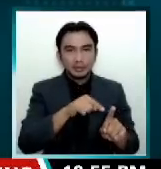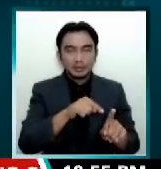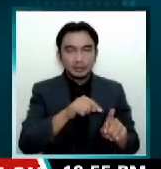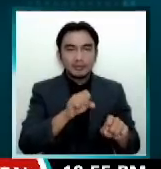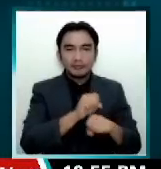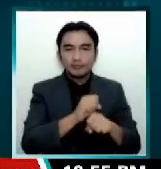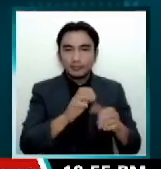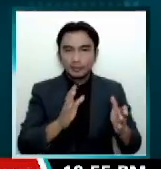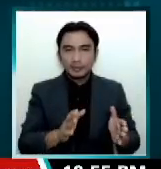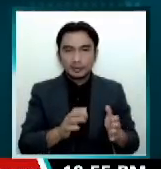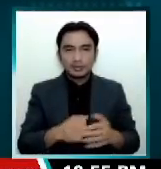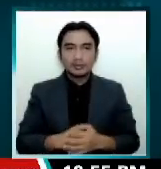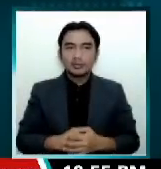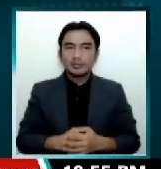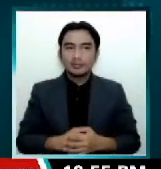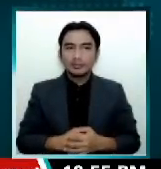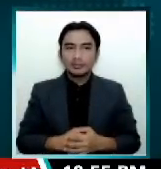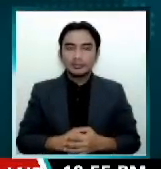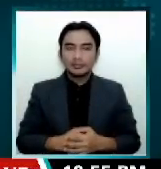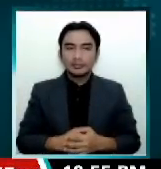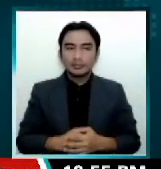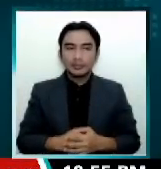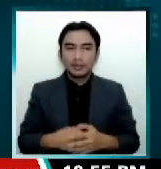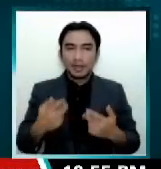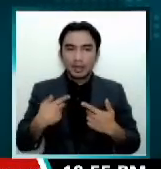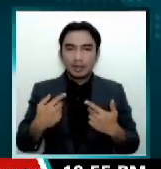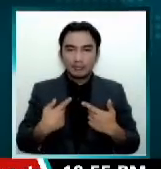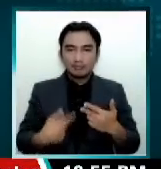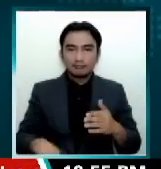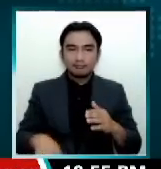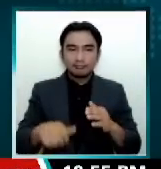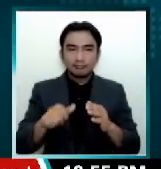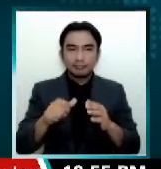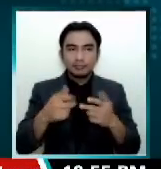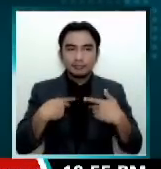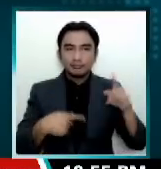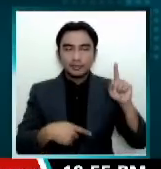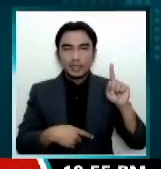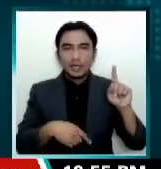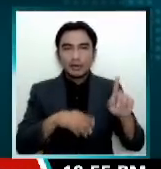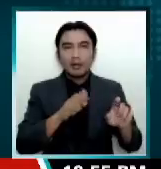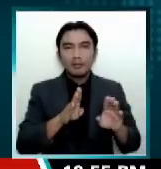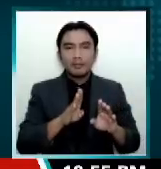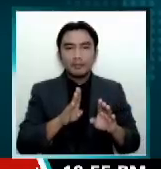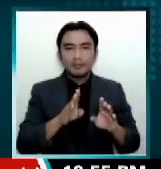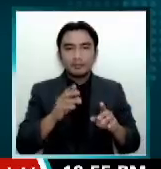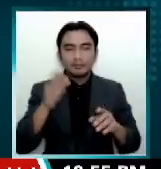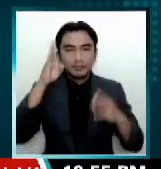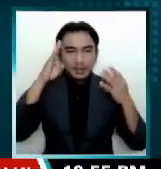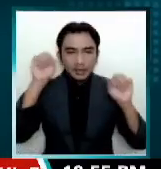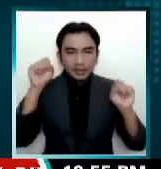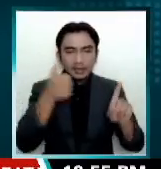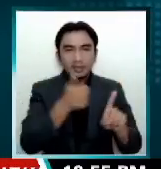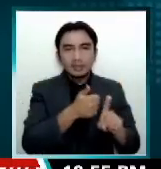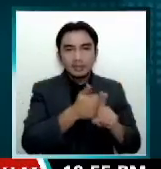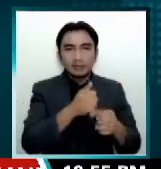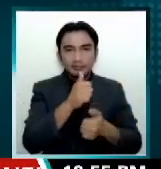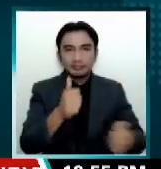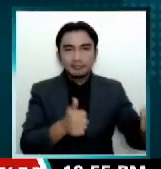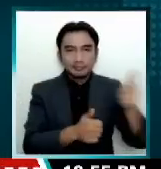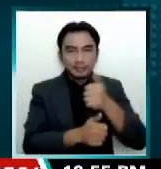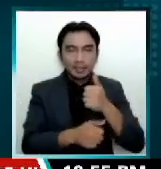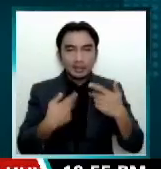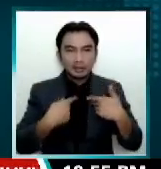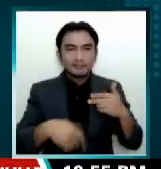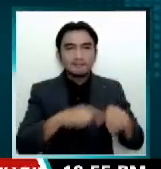mga ahensya. Sa House Bill 6398, ang Pangulo ang mamamahala sa Maharlika Wealth Fund bilang chairperson na itatatag ng